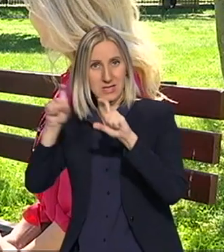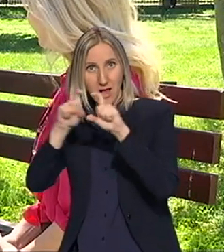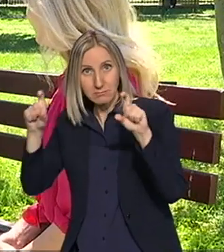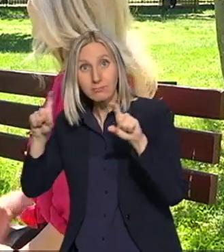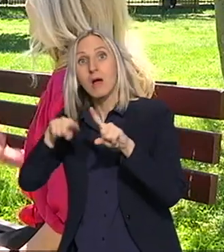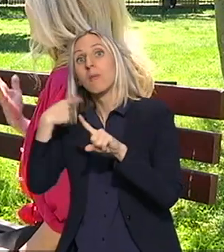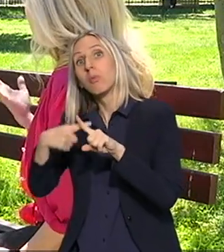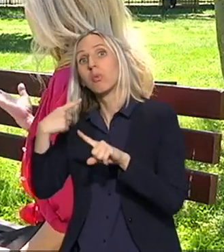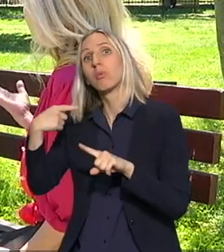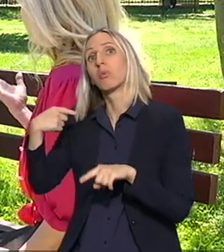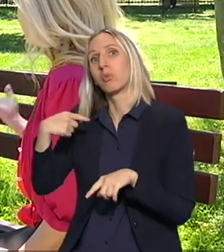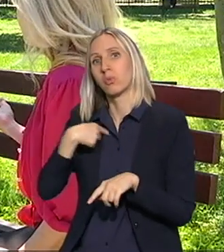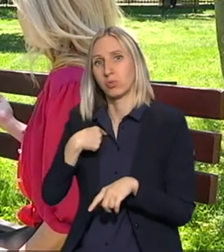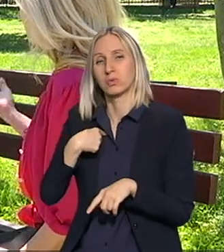farmaceut.